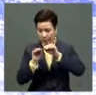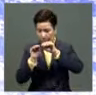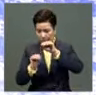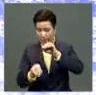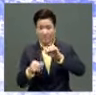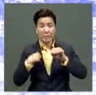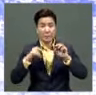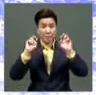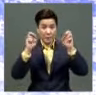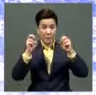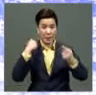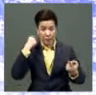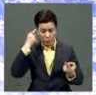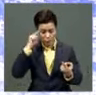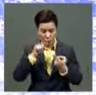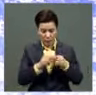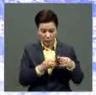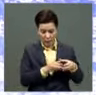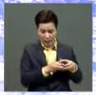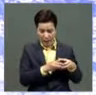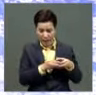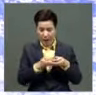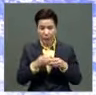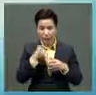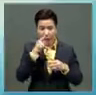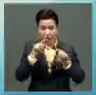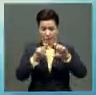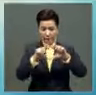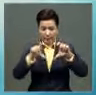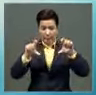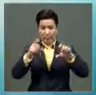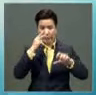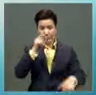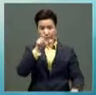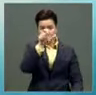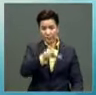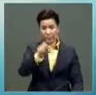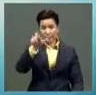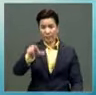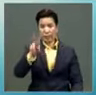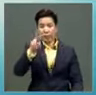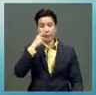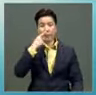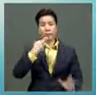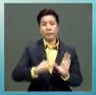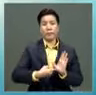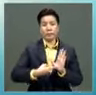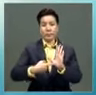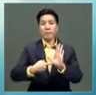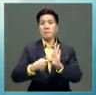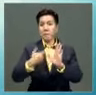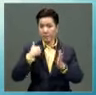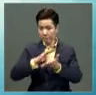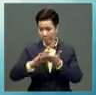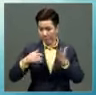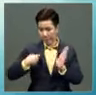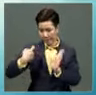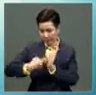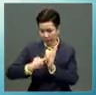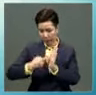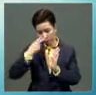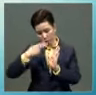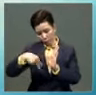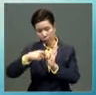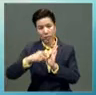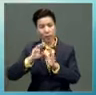ประเด็นก็คือว่าให้เข้ามานะครับในคอลัมน์ที่2ก็คือเขาเข้ามาเนี่ยมีหนังสือแสดงตัวมีกรมธรรม์ให้คัดกร